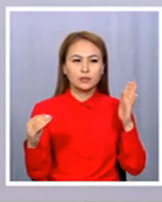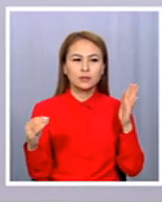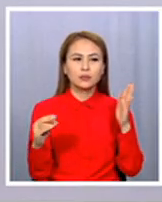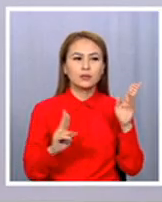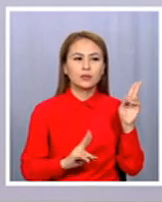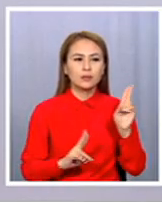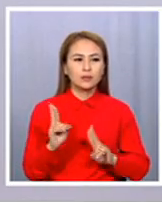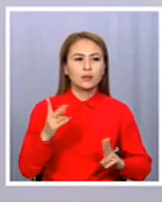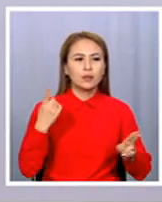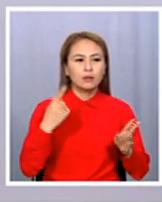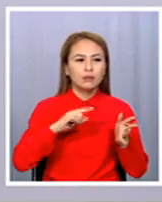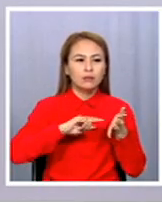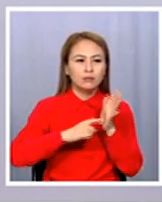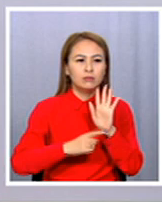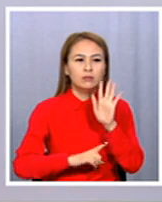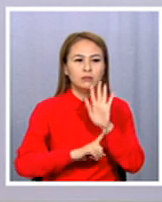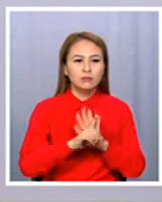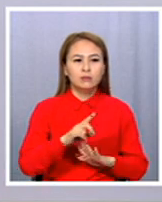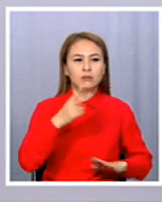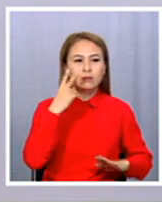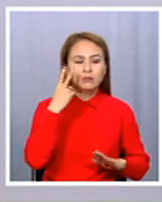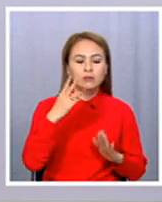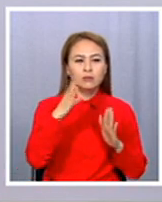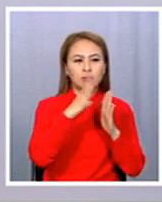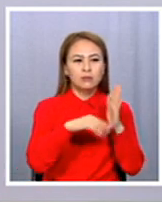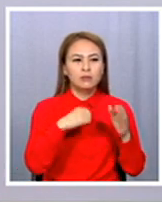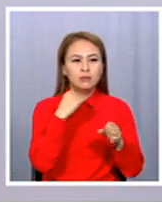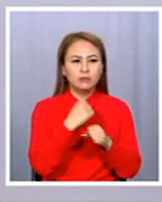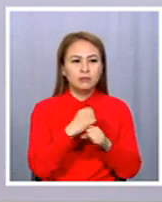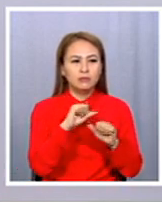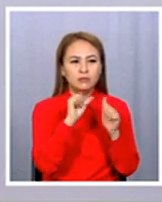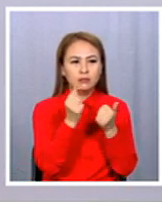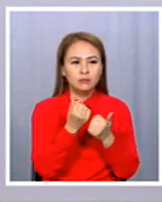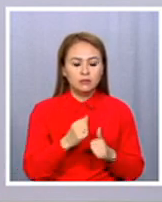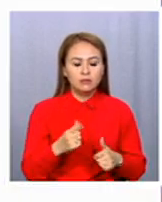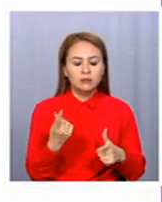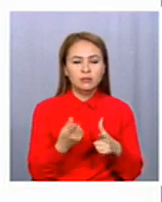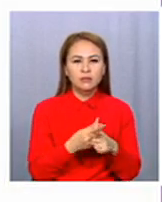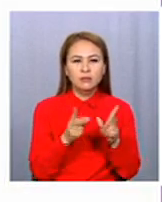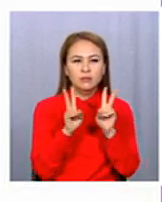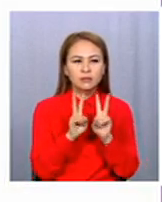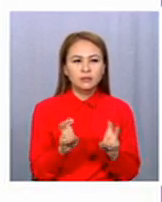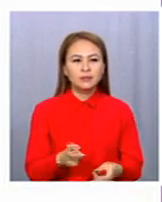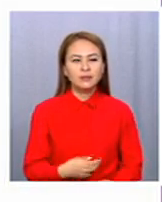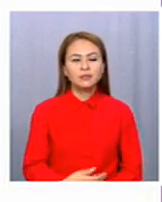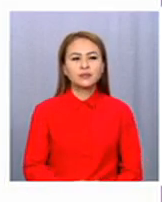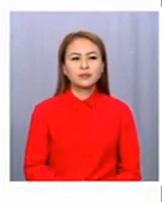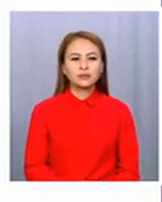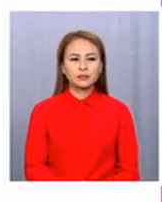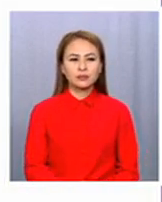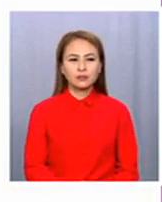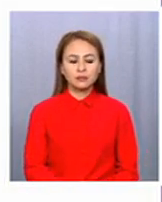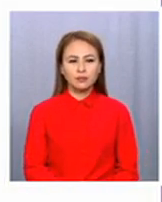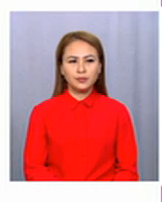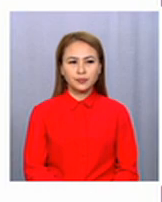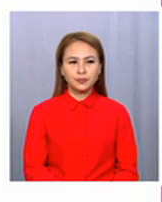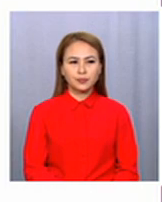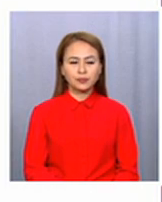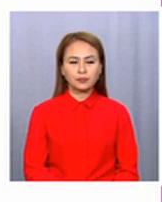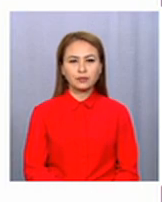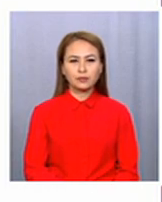Бір нүктеден басталатын екі сәуледен құралған фигура бұрыш деп аталады. Яғни балар мінекей А, Б,